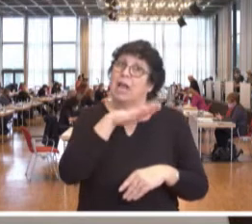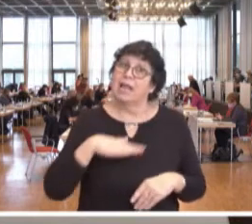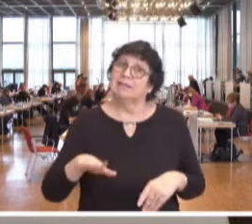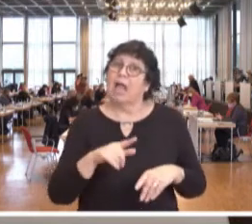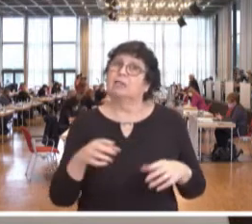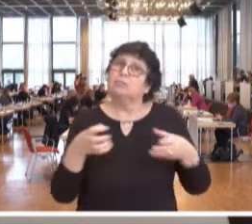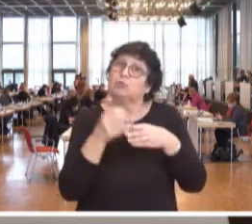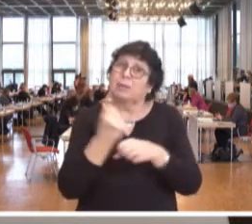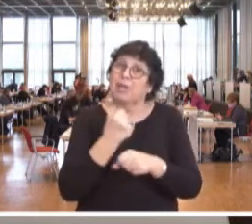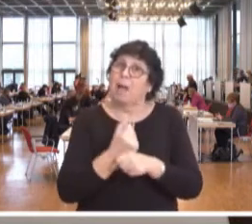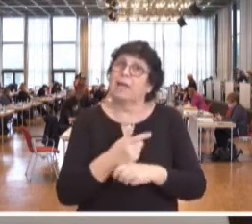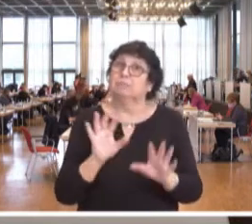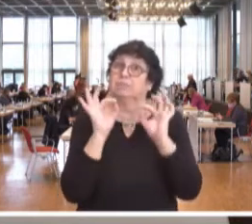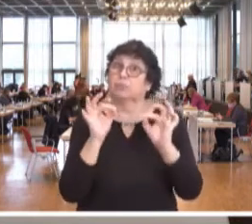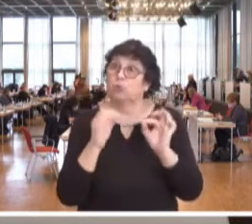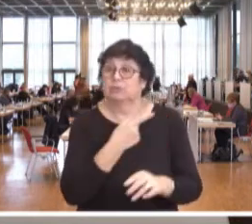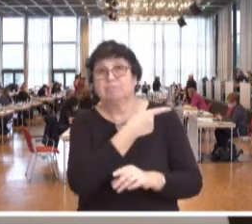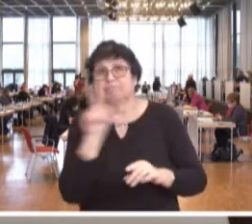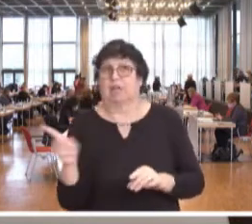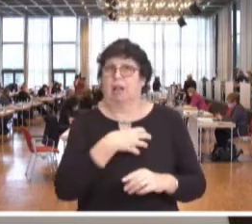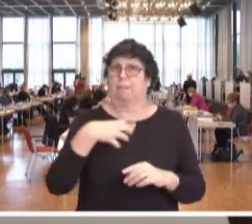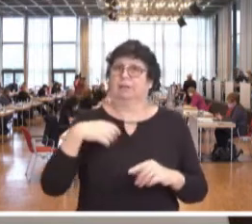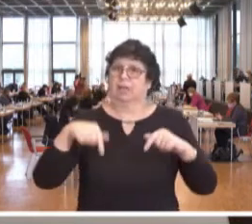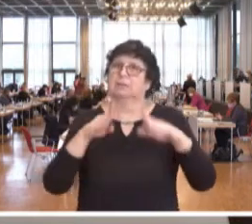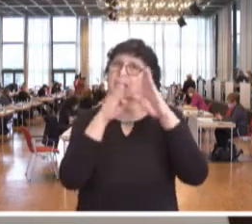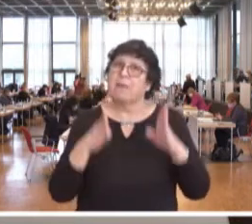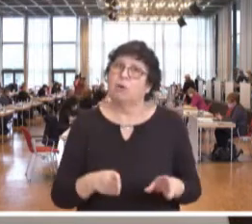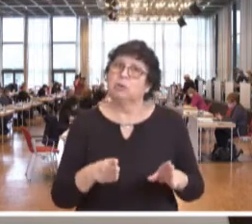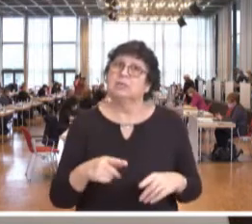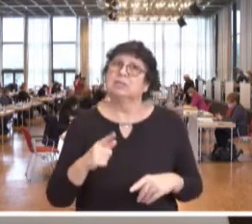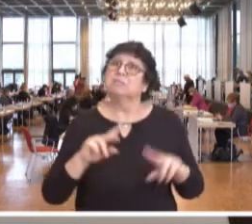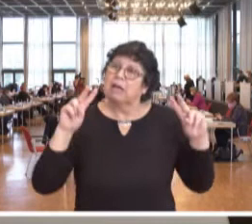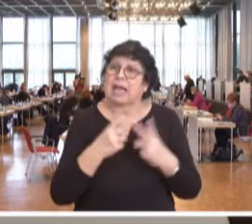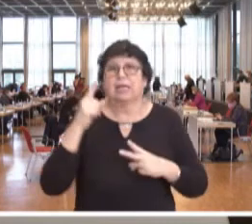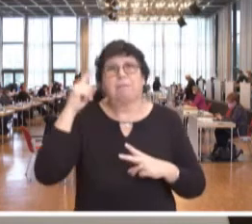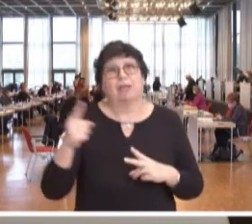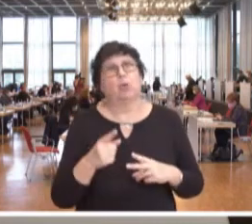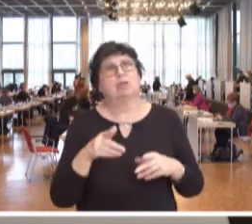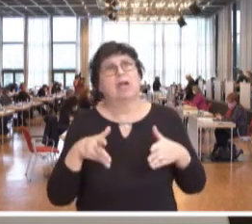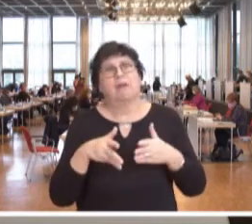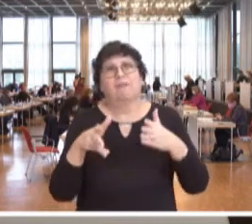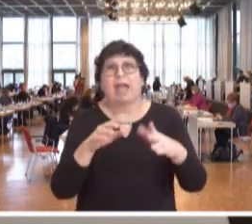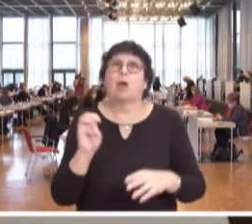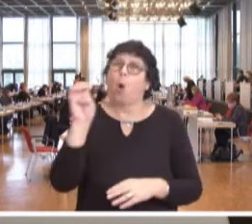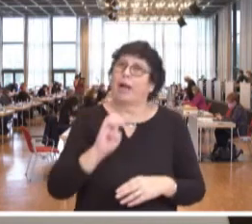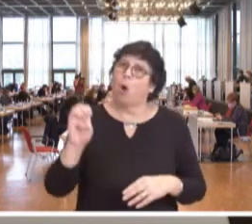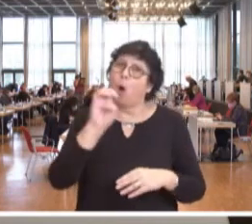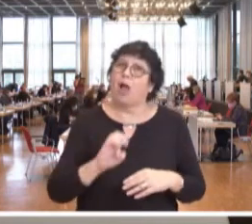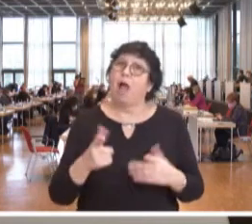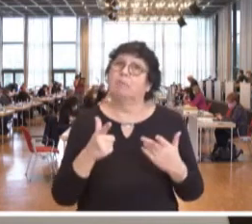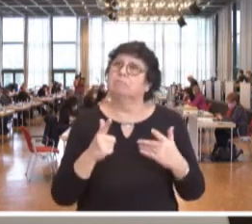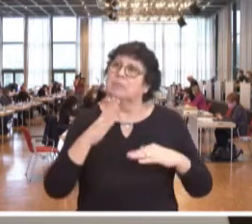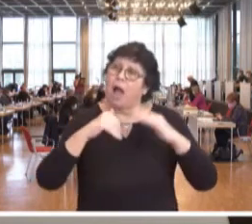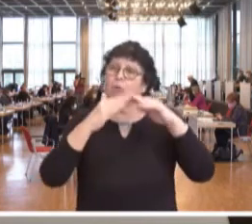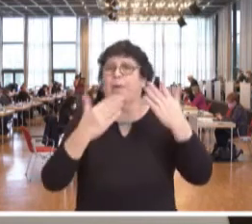alle Fraktionen in diesem Haus sich einig sind, dass wir diesen Weg Europa zu fördern, das gemeinsame europäische Haus zu